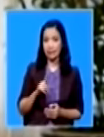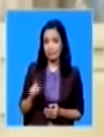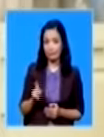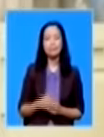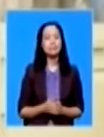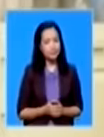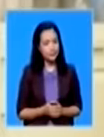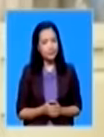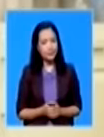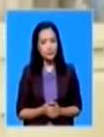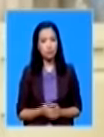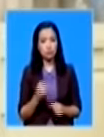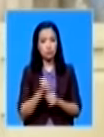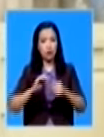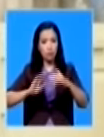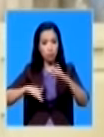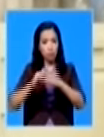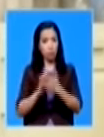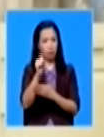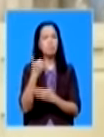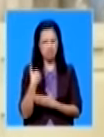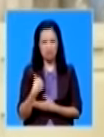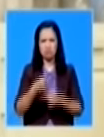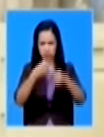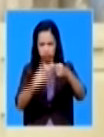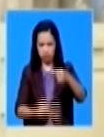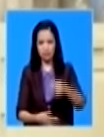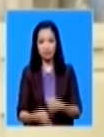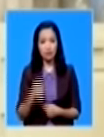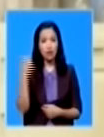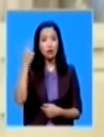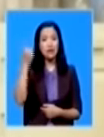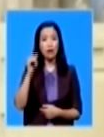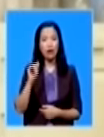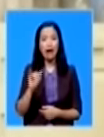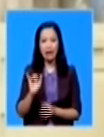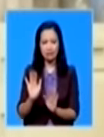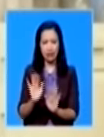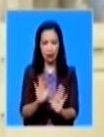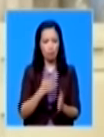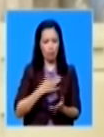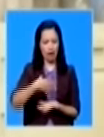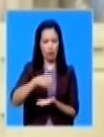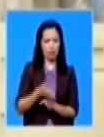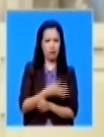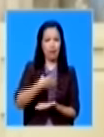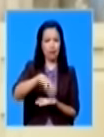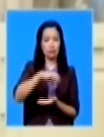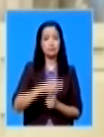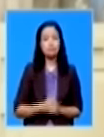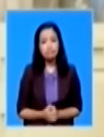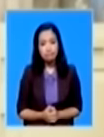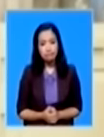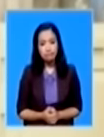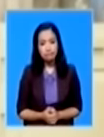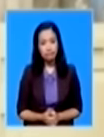สำเร็จในเรื่องของประชารัฐนะมีหลายอย่างนะก่อนจะไปเรื่องการท่องเที่ยวไปอุทยานที่ว่าเนี่ยผมอยากจะเล่าให้ฟังว่ามันมีทั้งในเรื่อง